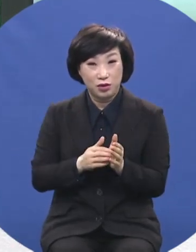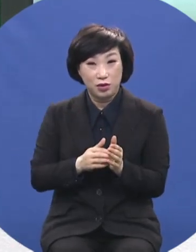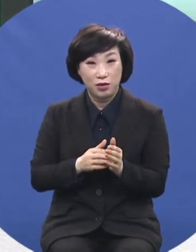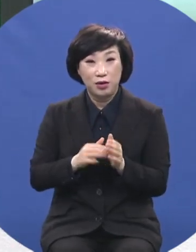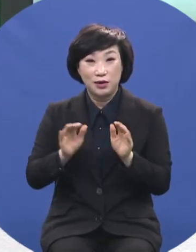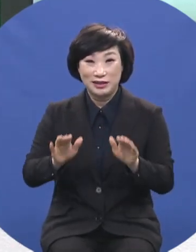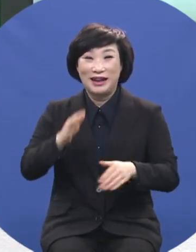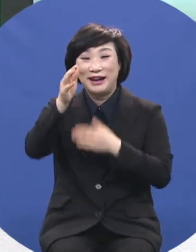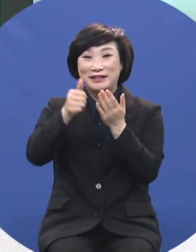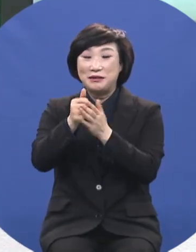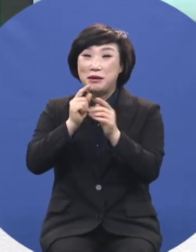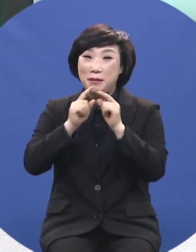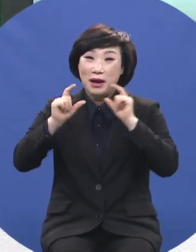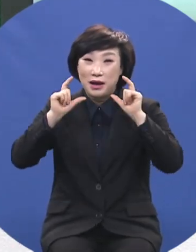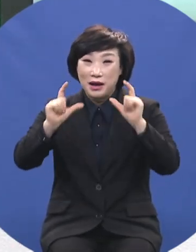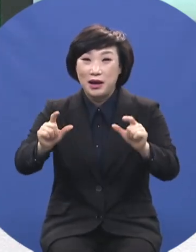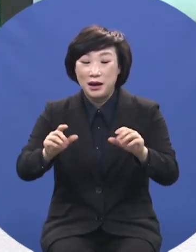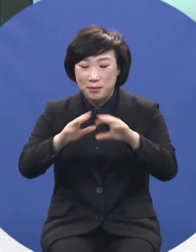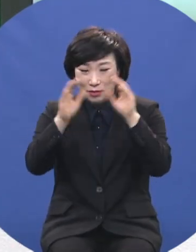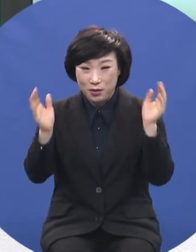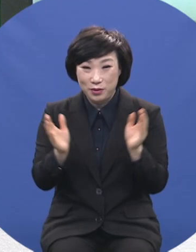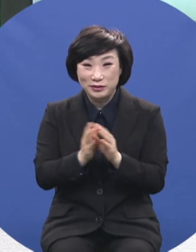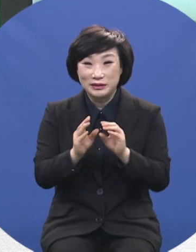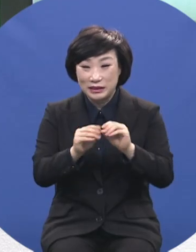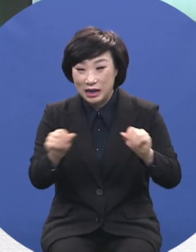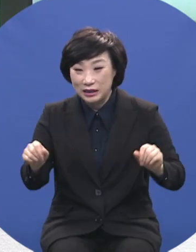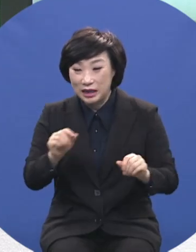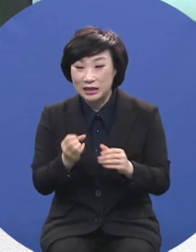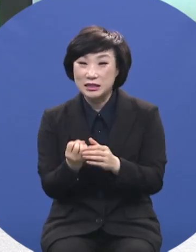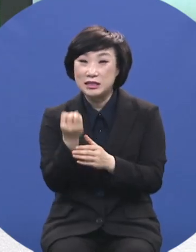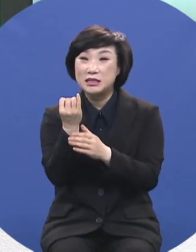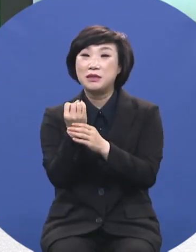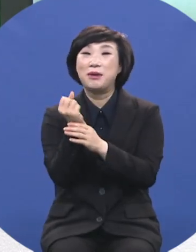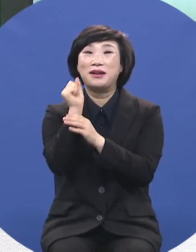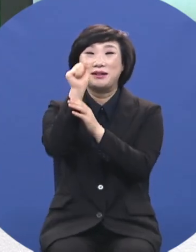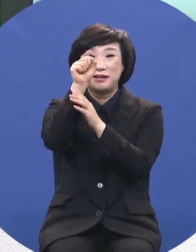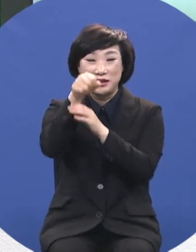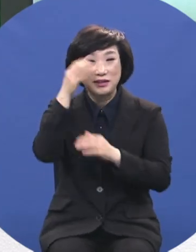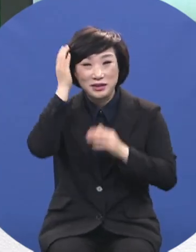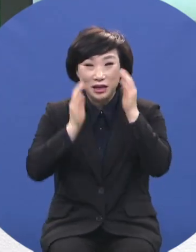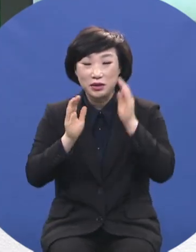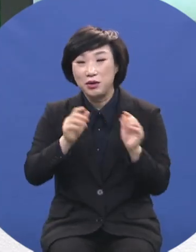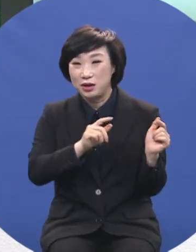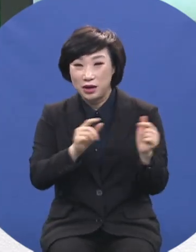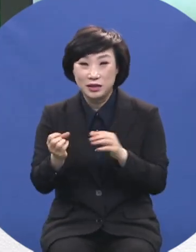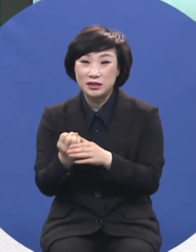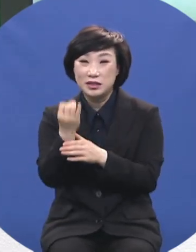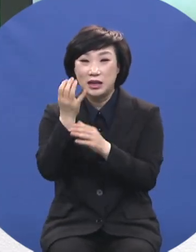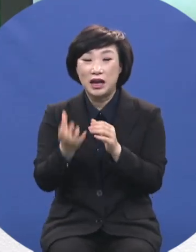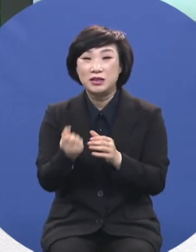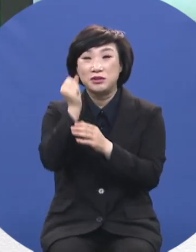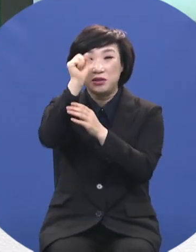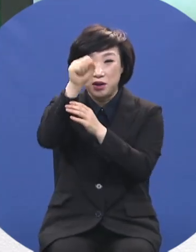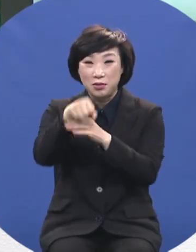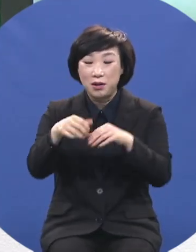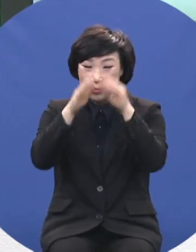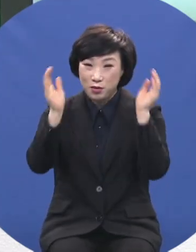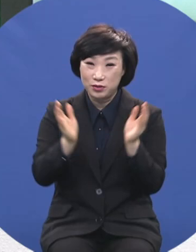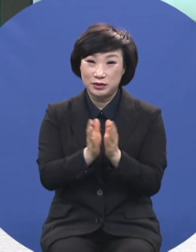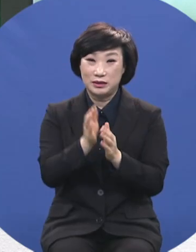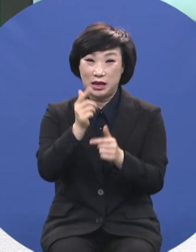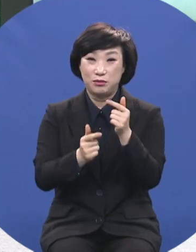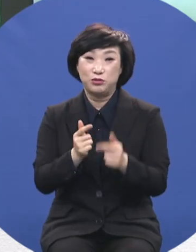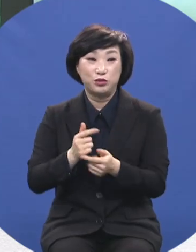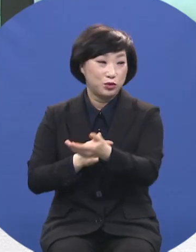하나님이 가라사대 내가 온 지면에 씨 맺는 모든 채소와 씨 가진 열매는 모든 나무를 너희에게